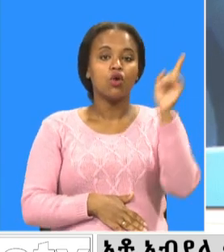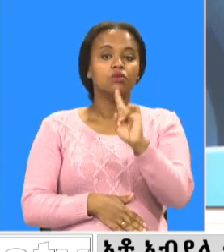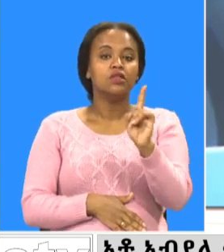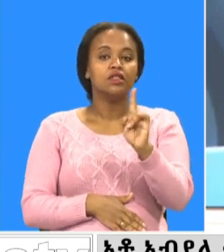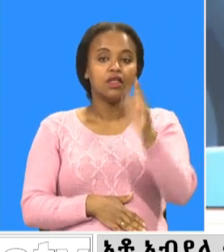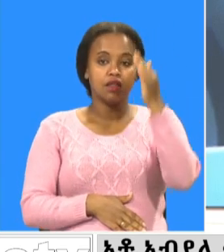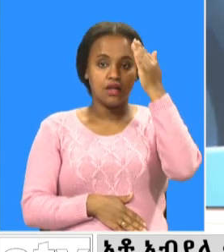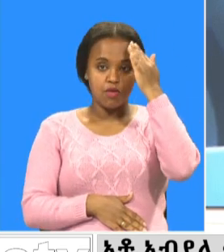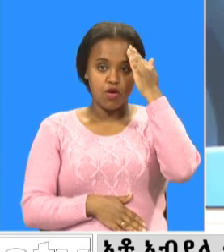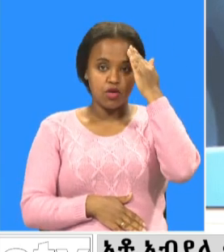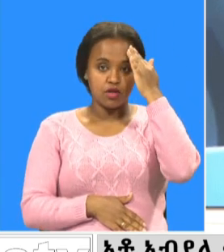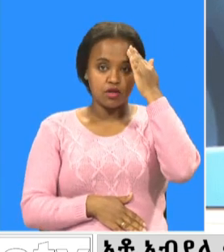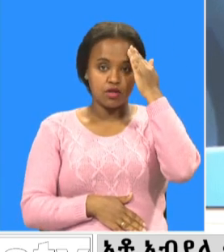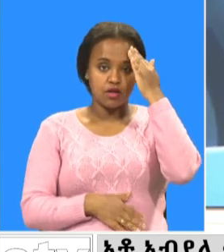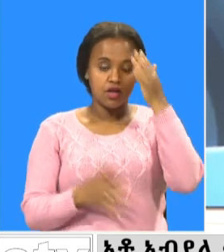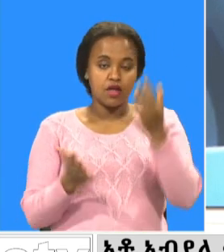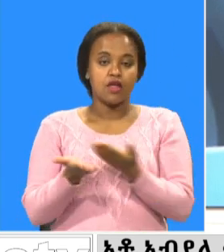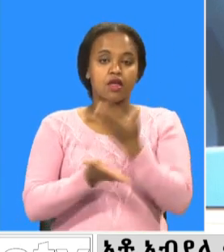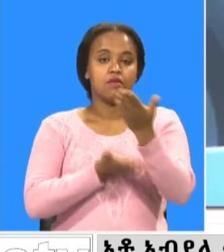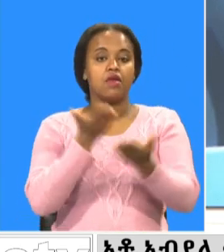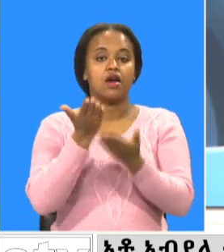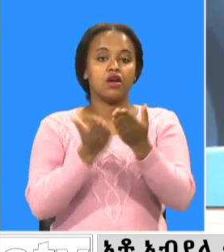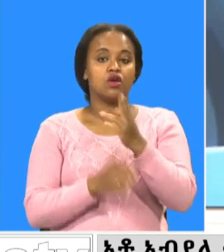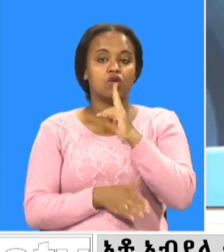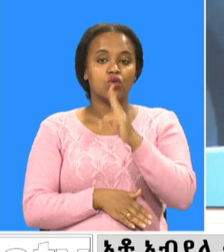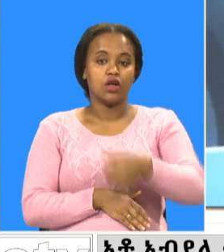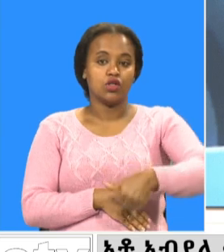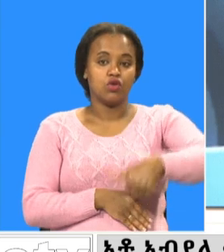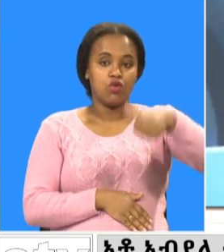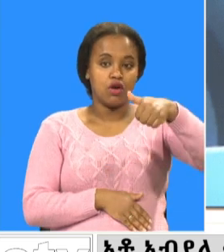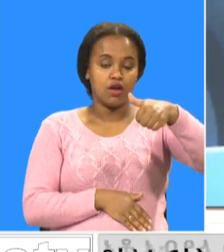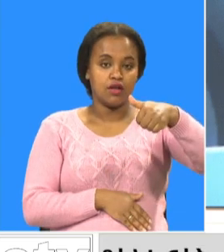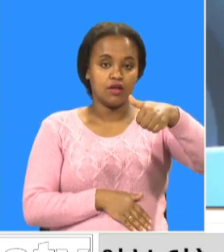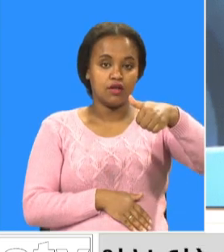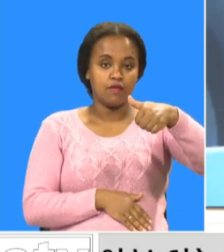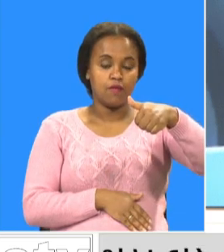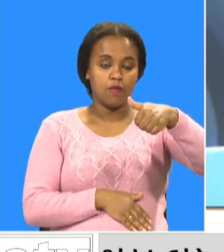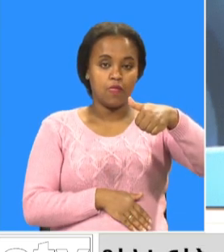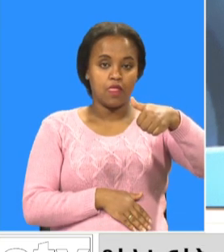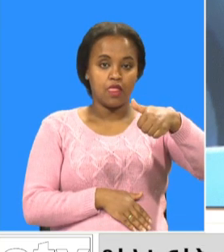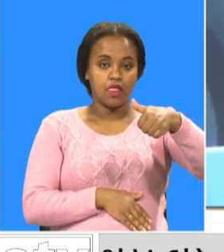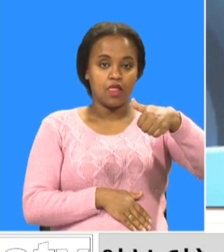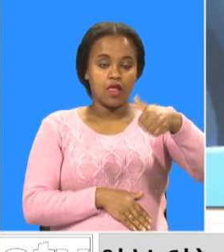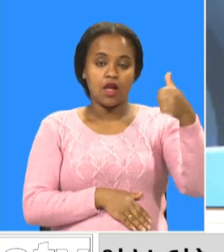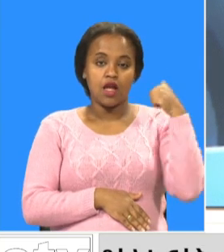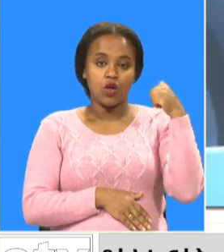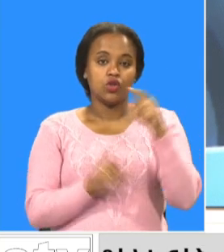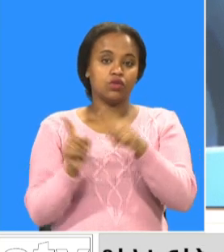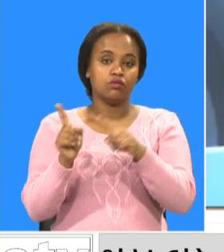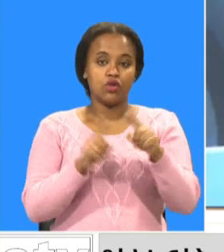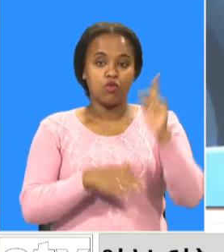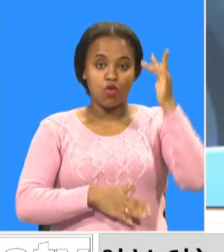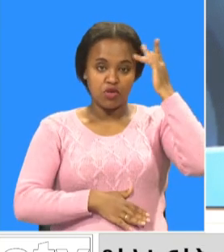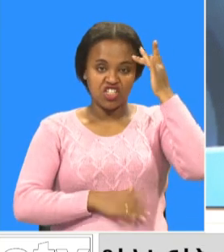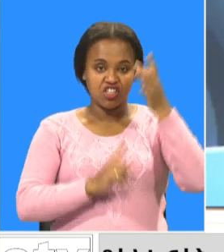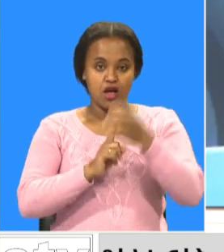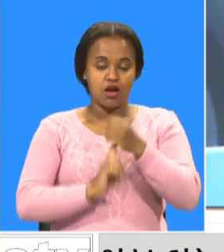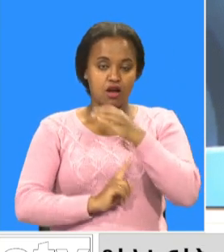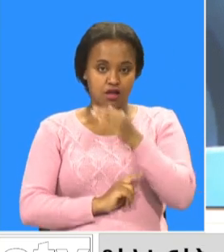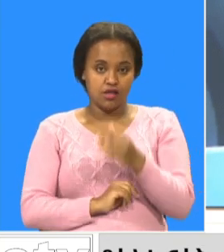ለማወቅ የሚያገለግሉ ናቸው በዋናነት። ሌሎቹ ደግሞ በሽታ